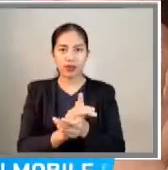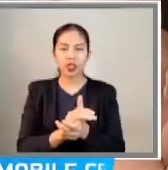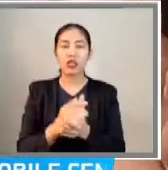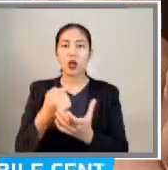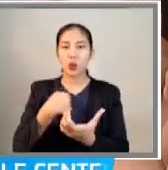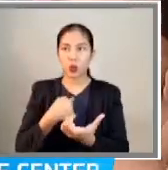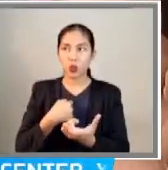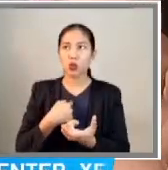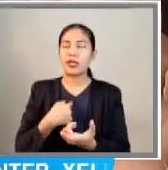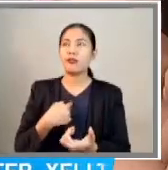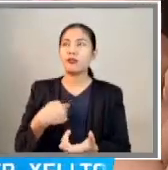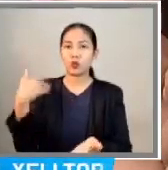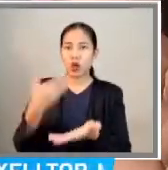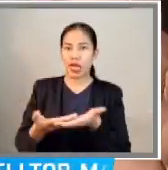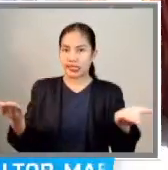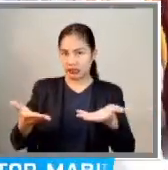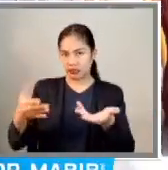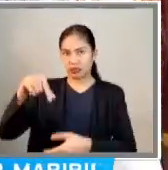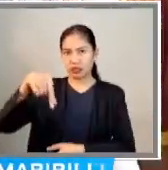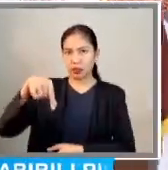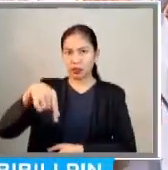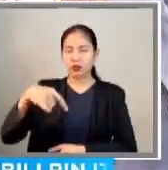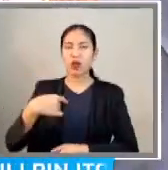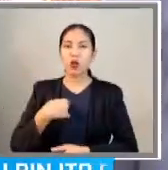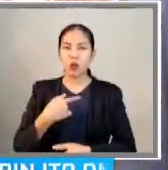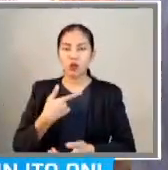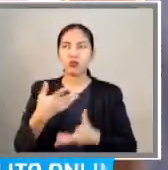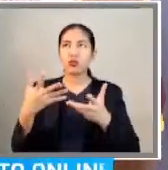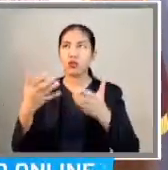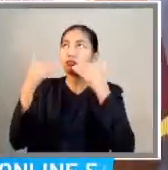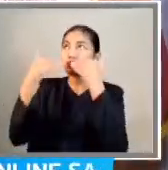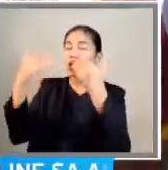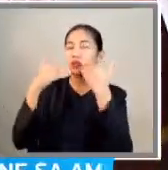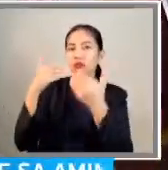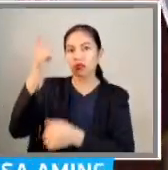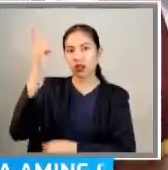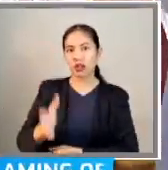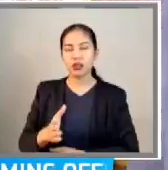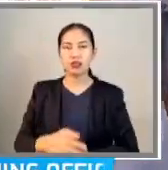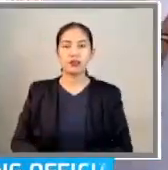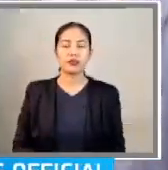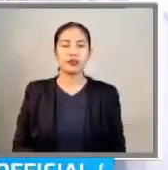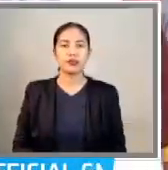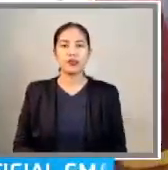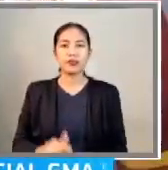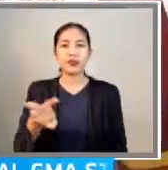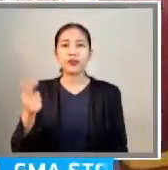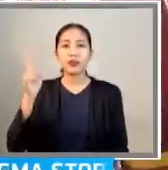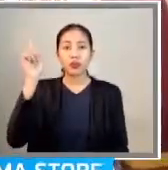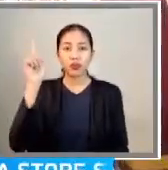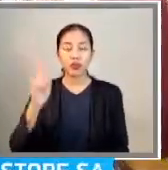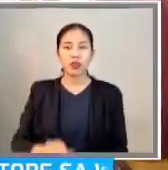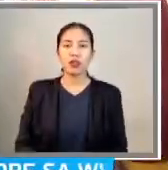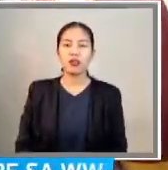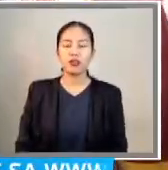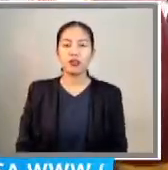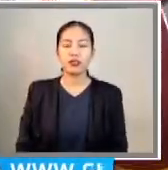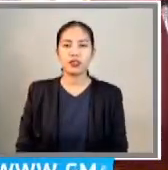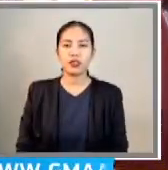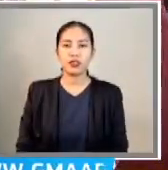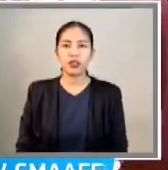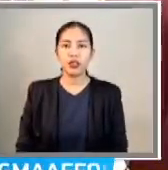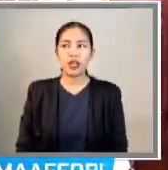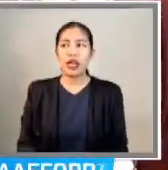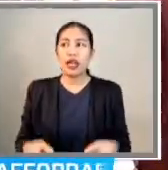Quiapo. Papasalamat sa kanya. Hindi para kundi makauna sa pagpasok. Ang nangyayari naman,